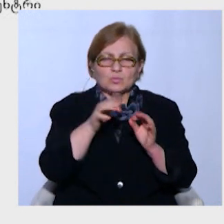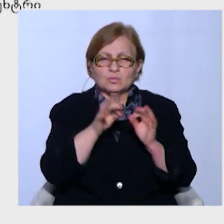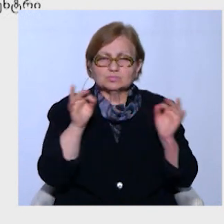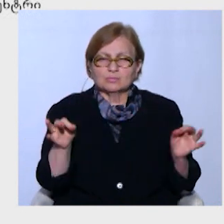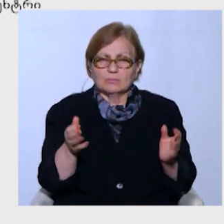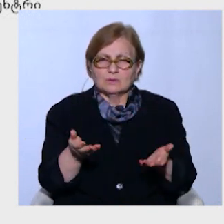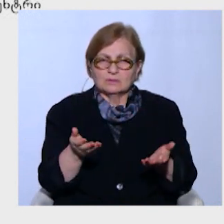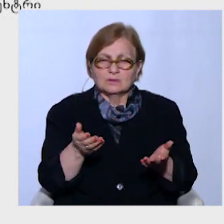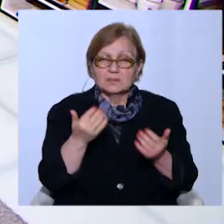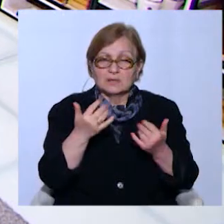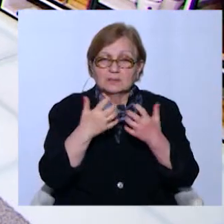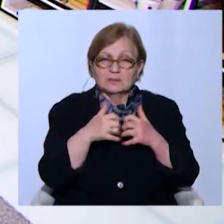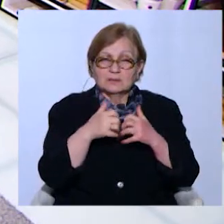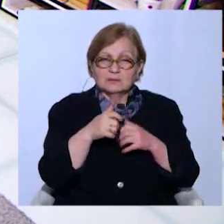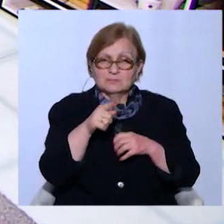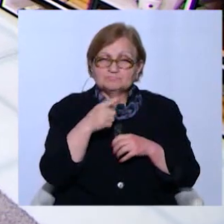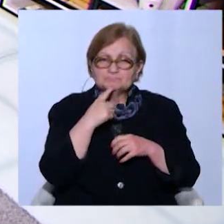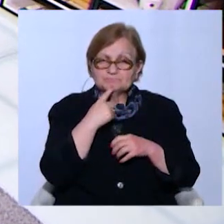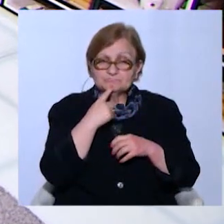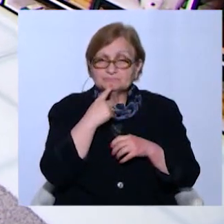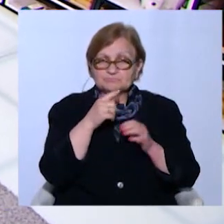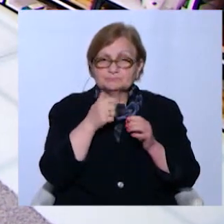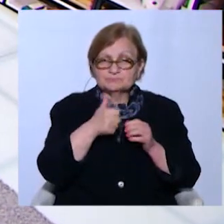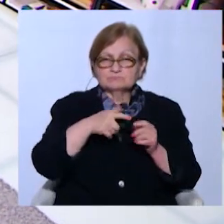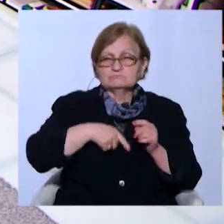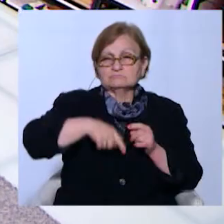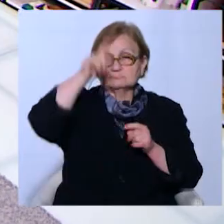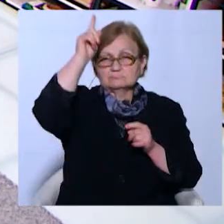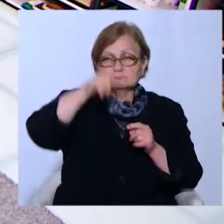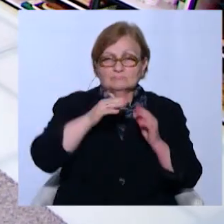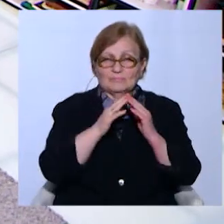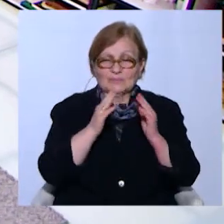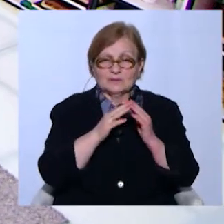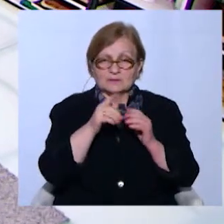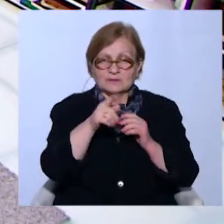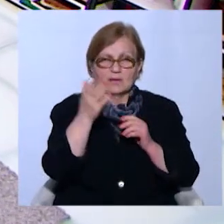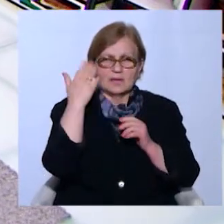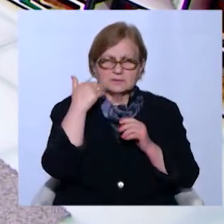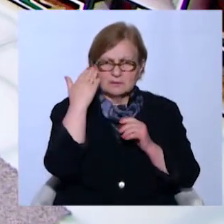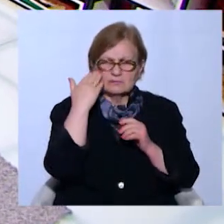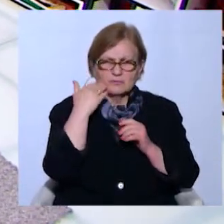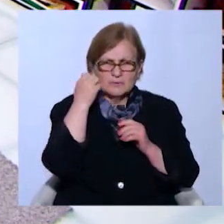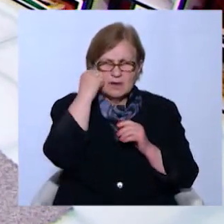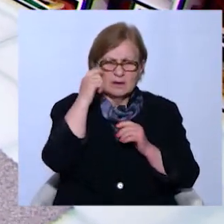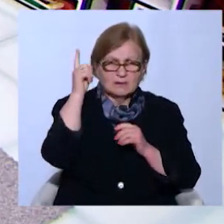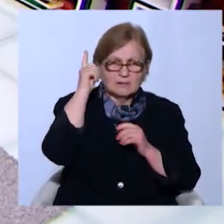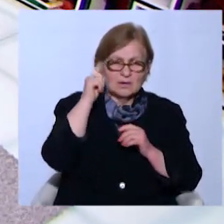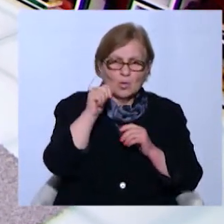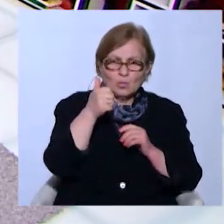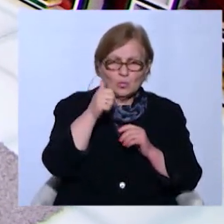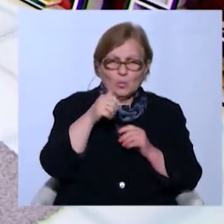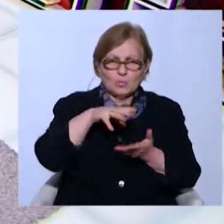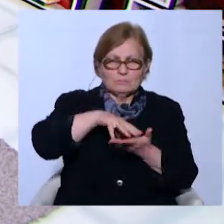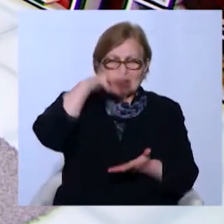თანამედროვე ტექნოლოგიების პირობებშიც კი რთულია, რომ გაზომო რამ სიმაღლეა შენობა და წარმოგიდგენიათ ეგვიპტეში რამდენად რთული იქნებოდა